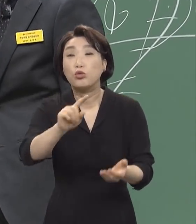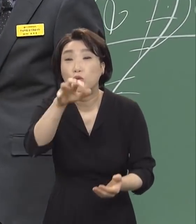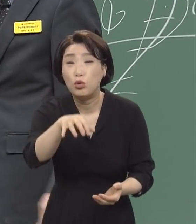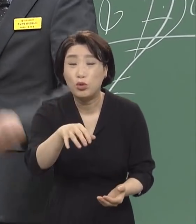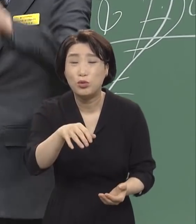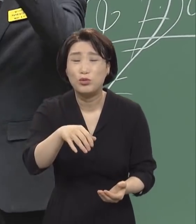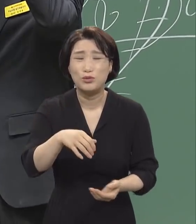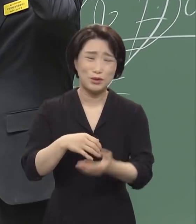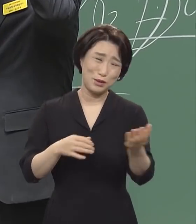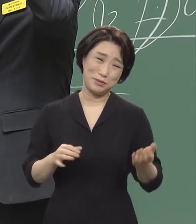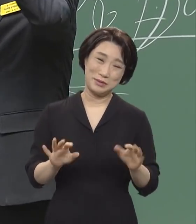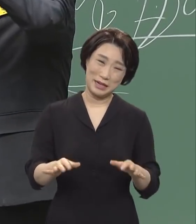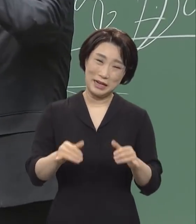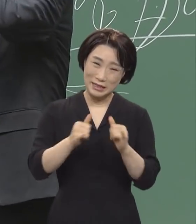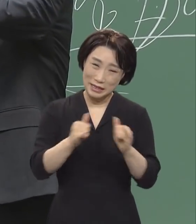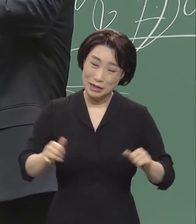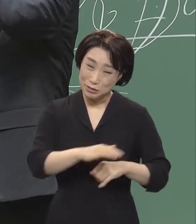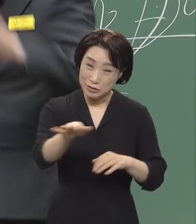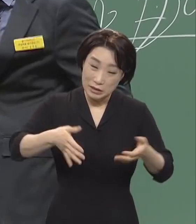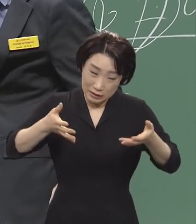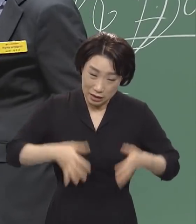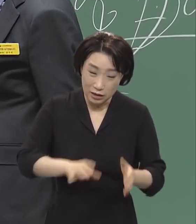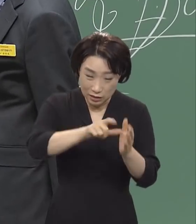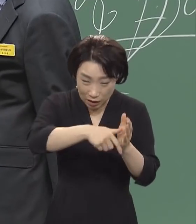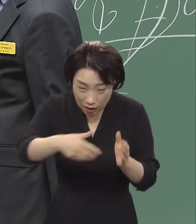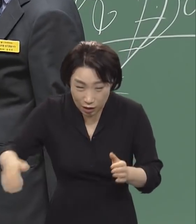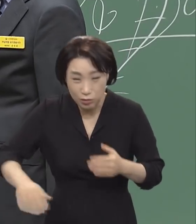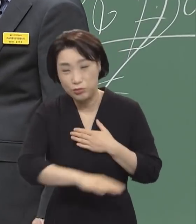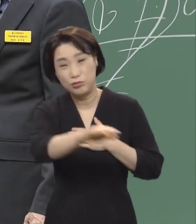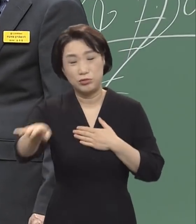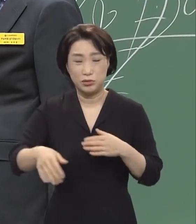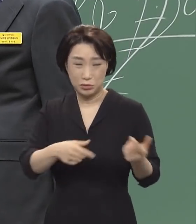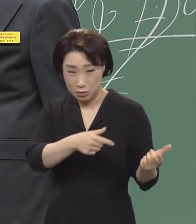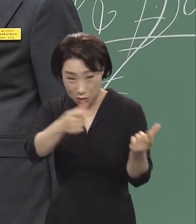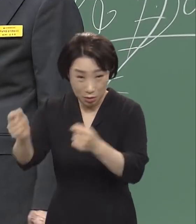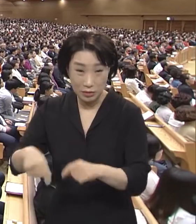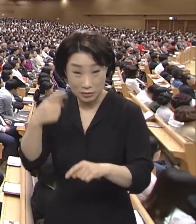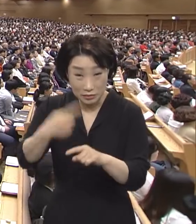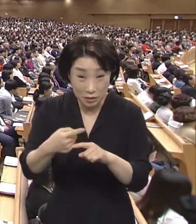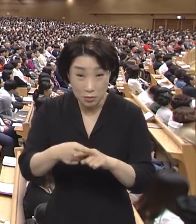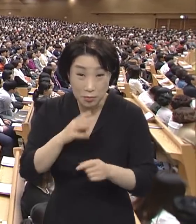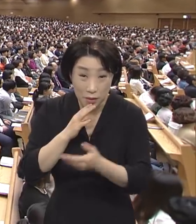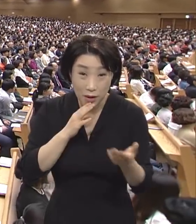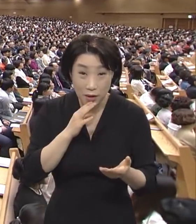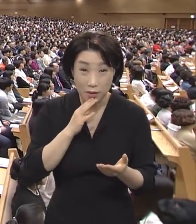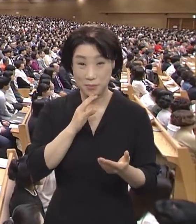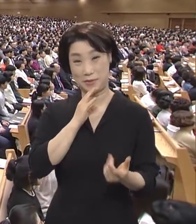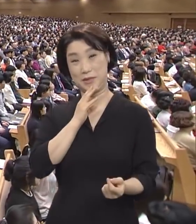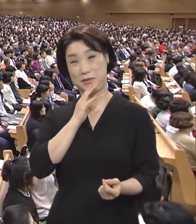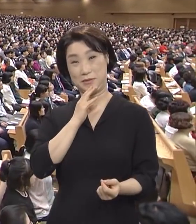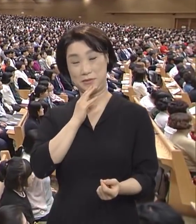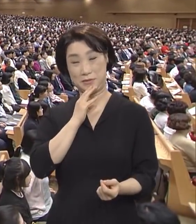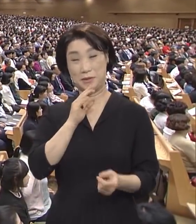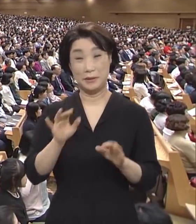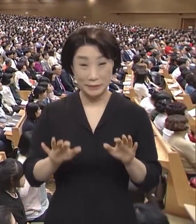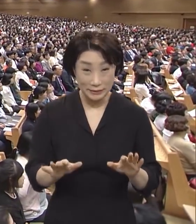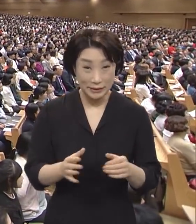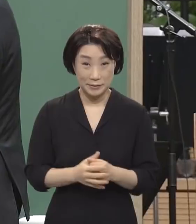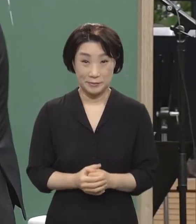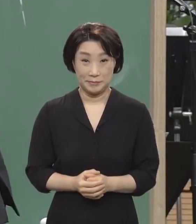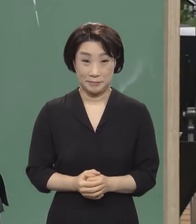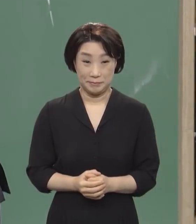어느 시대나 인생이 태어난 이래 똑같지 않냐. 말이오. 똑같아. 그렇잖아요. 자